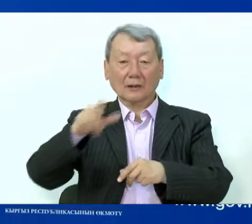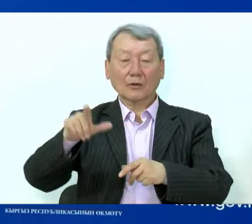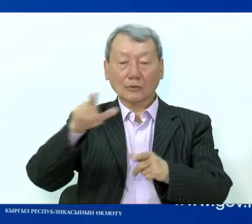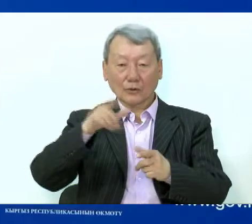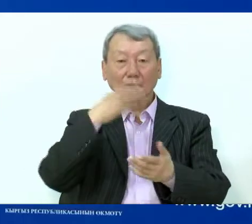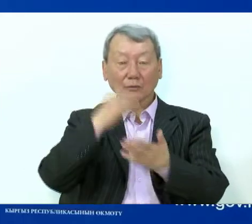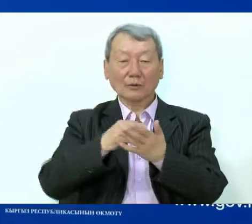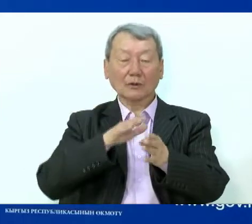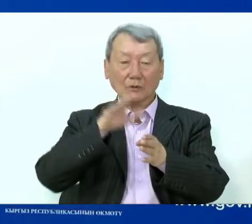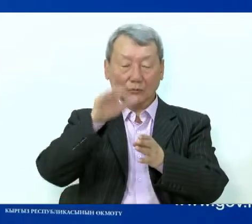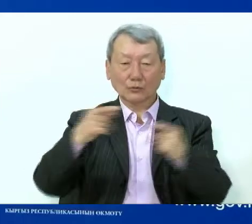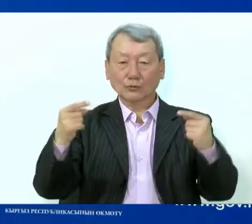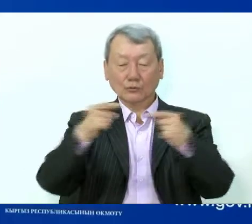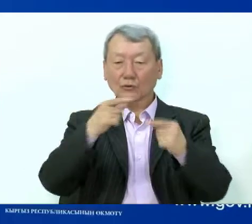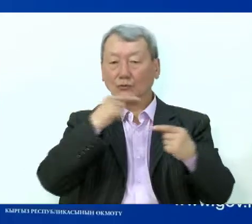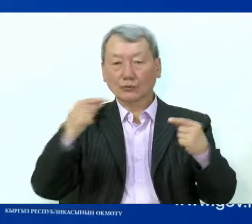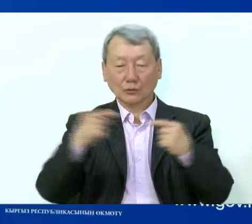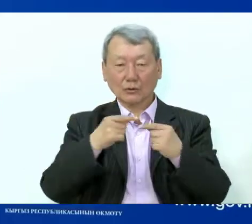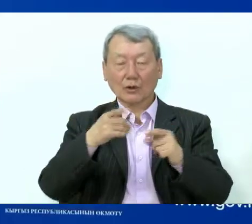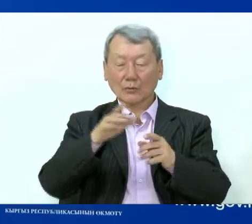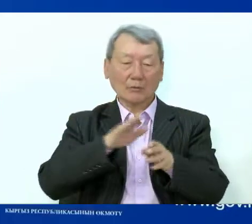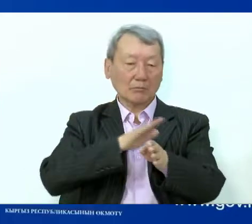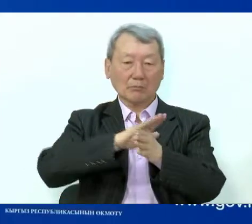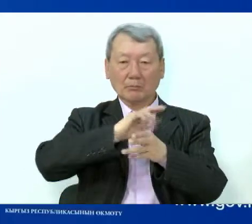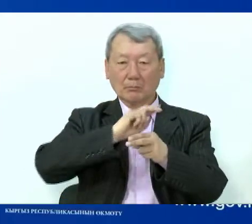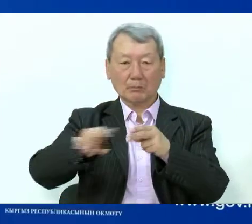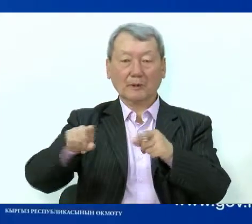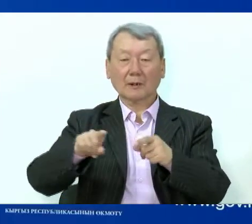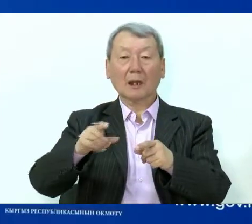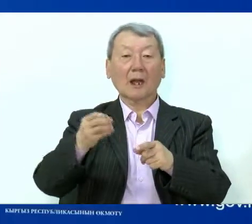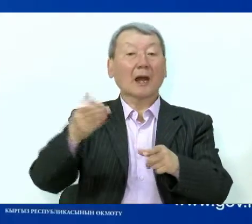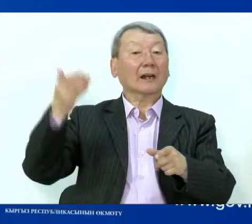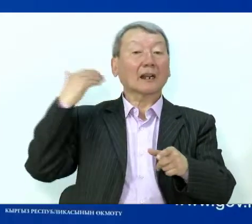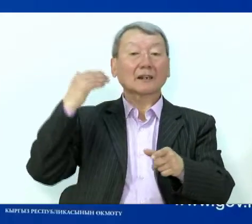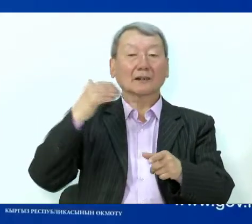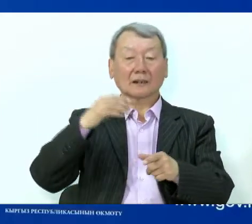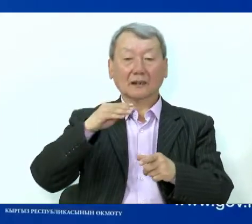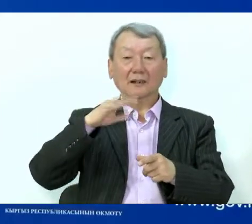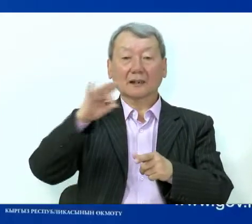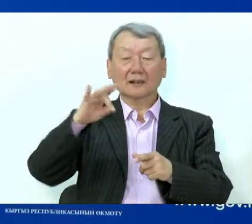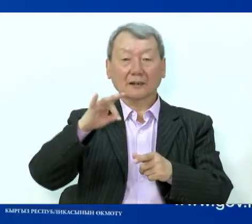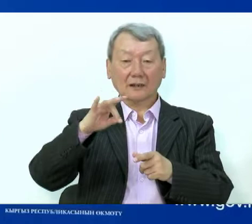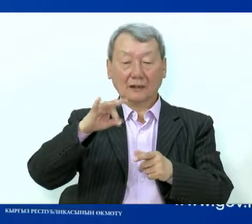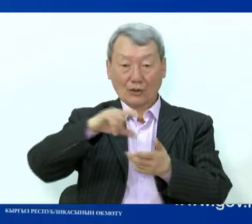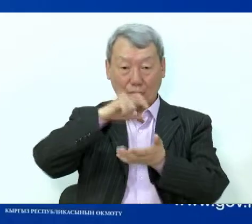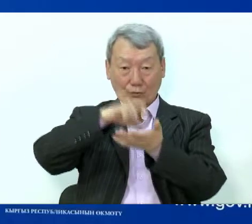поставленную задачу выполняют четко, своевременно и оперативно. Ранее жители жилмассива